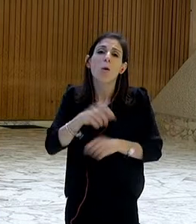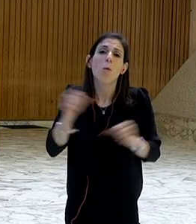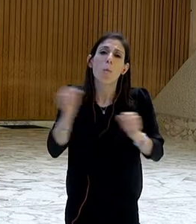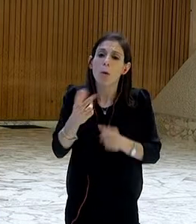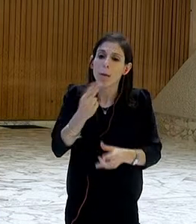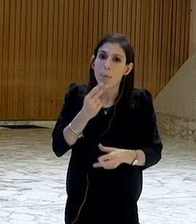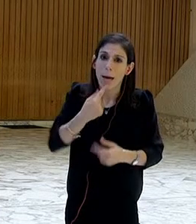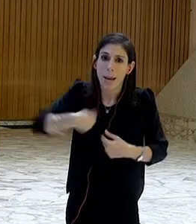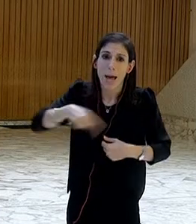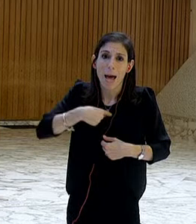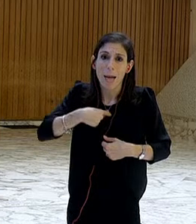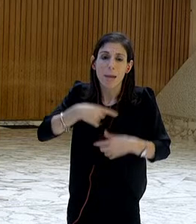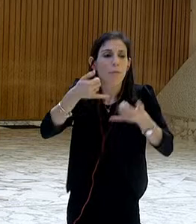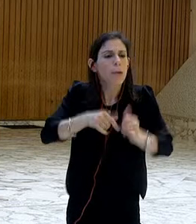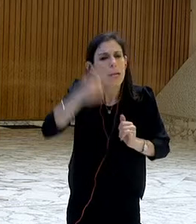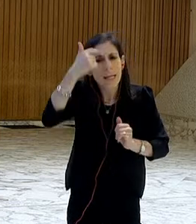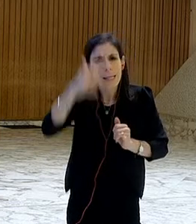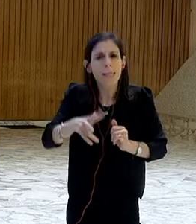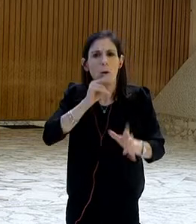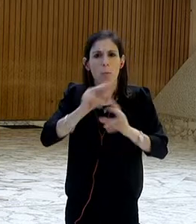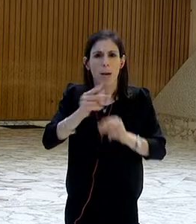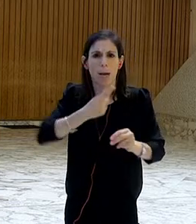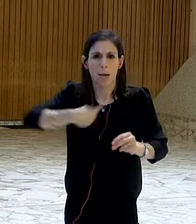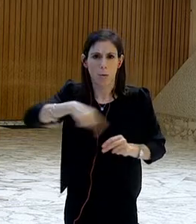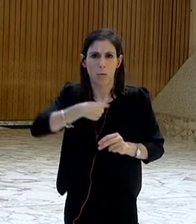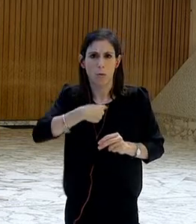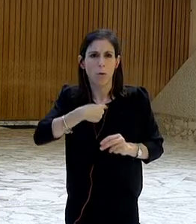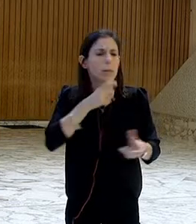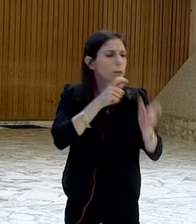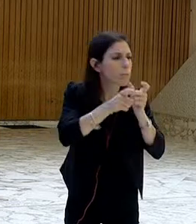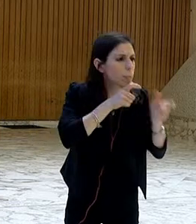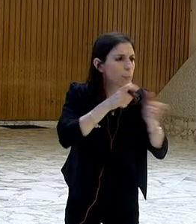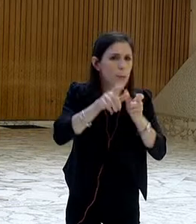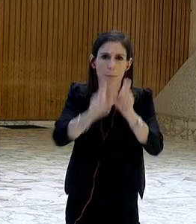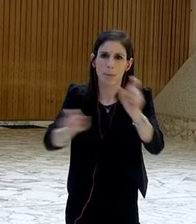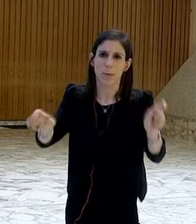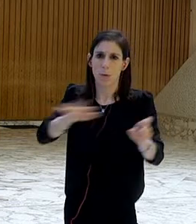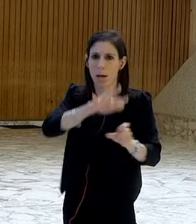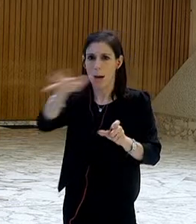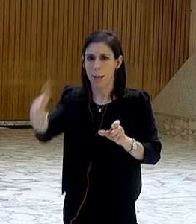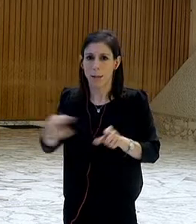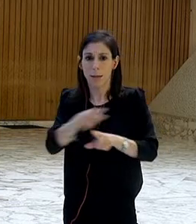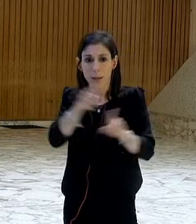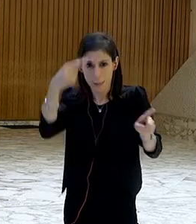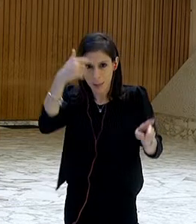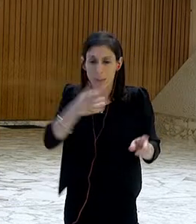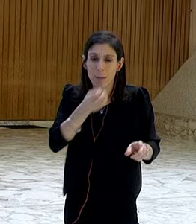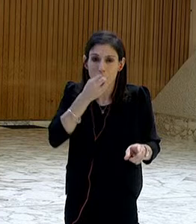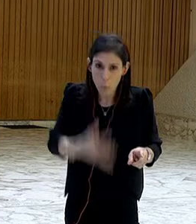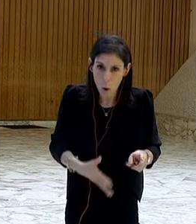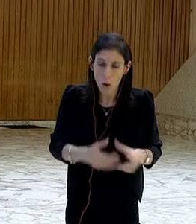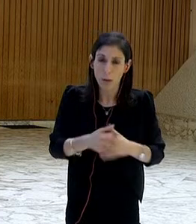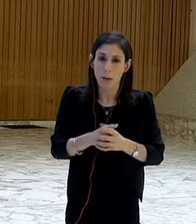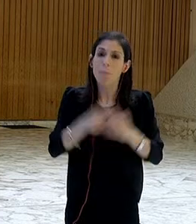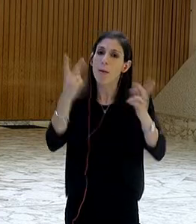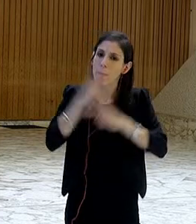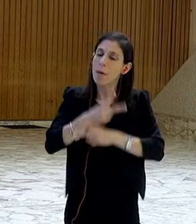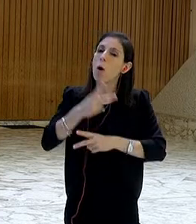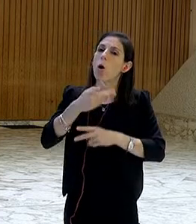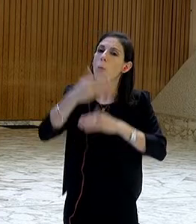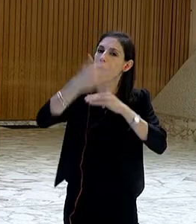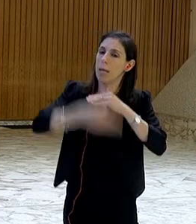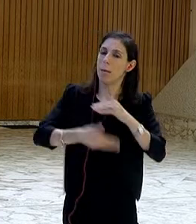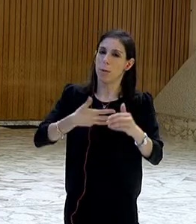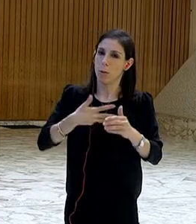qui savent être en relation avec les autres, capables d'être bienveillants, tout en traçant des limites et en respectant celles des